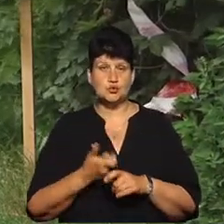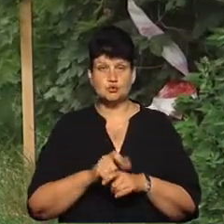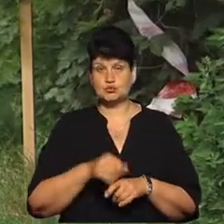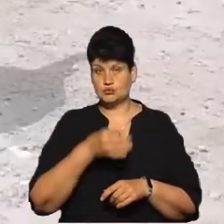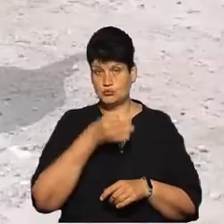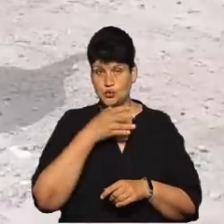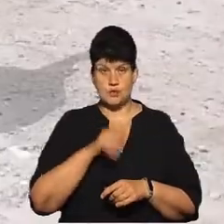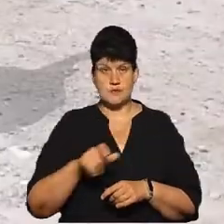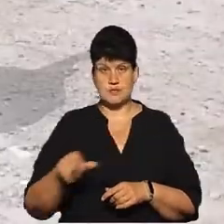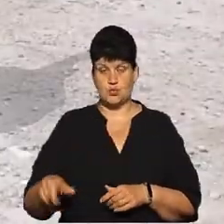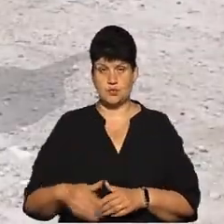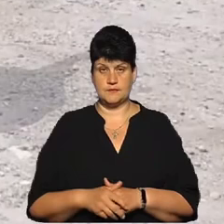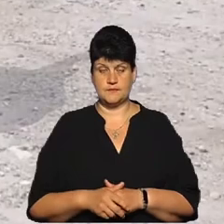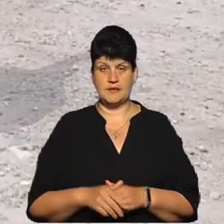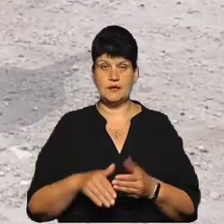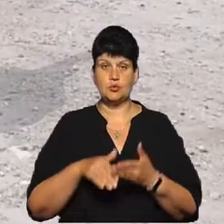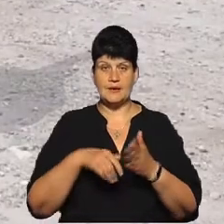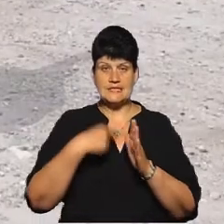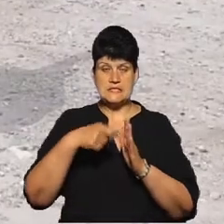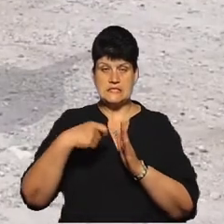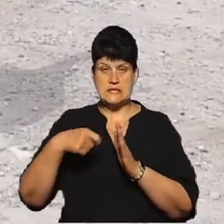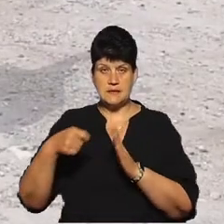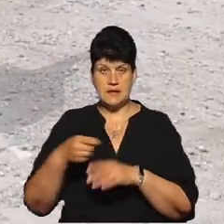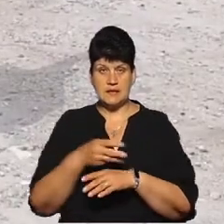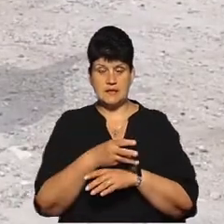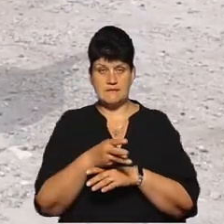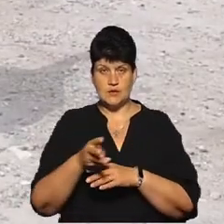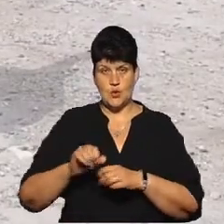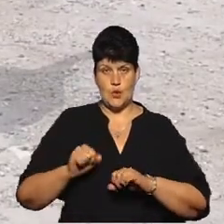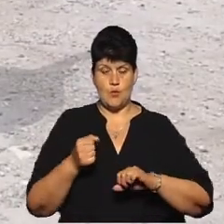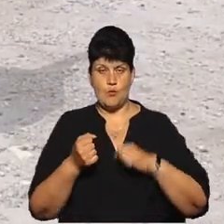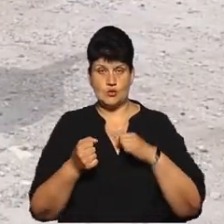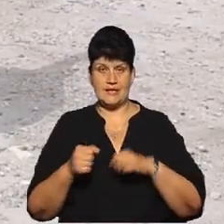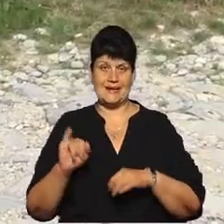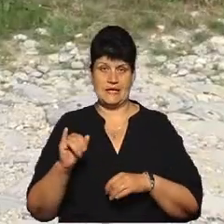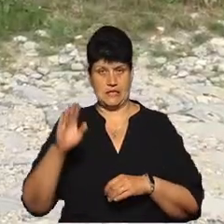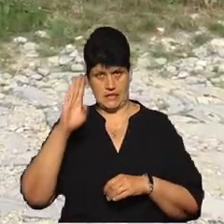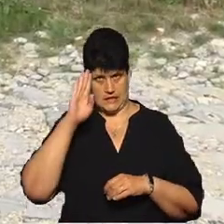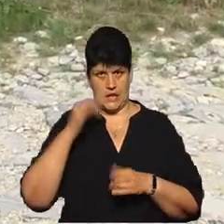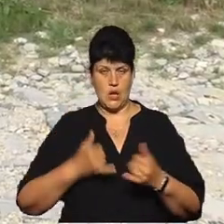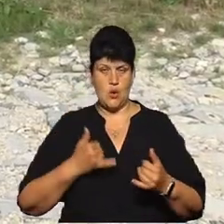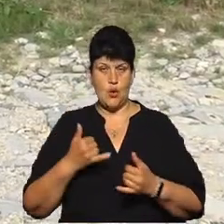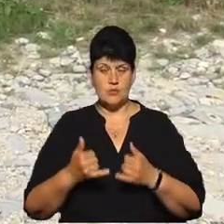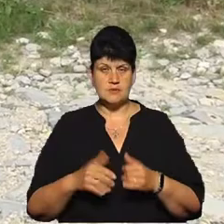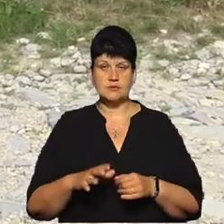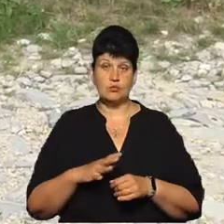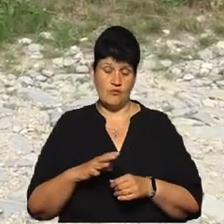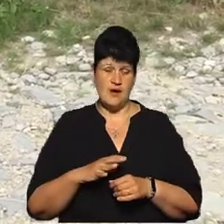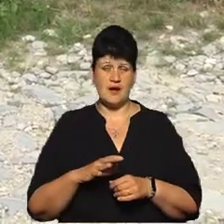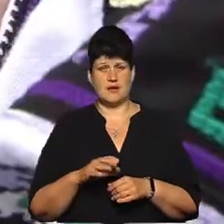подобається людям. Допомагають знімати відео для TikTok подруги та хлопець, каже Лідія Бойків. Інколи це робить